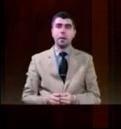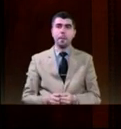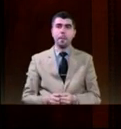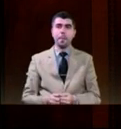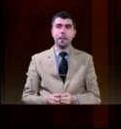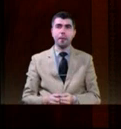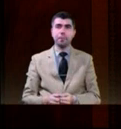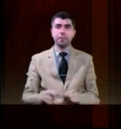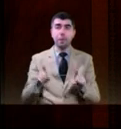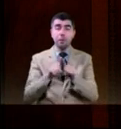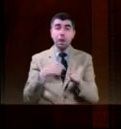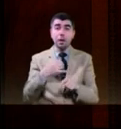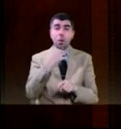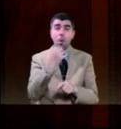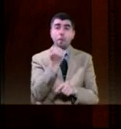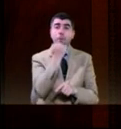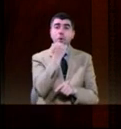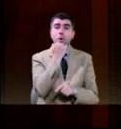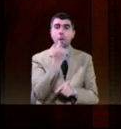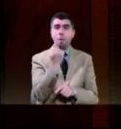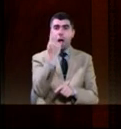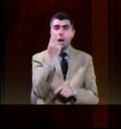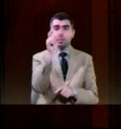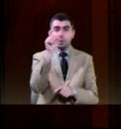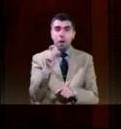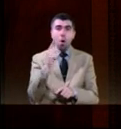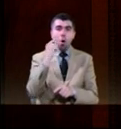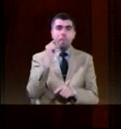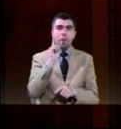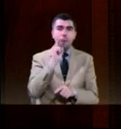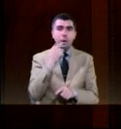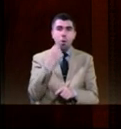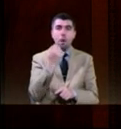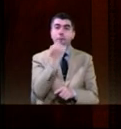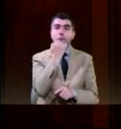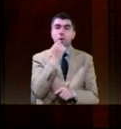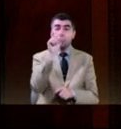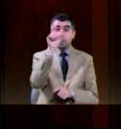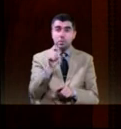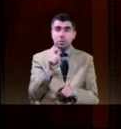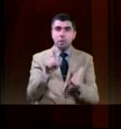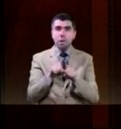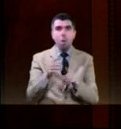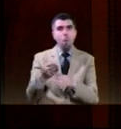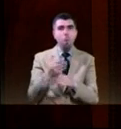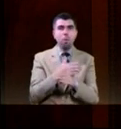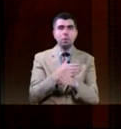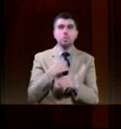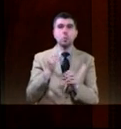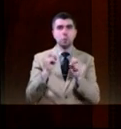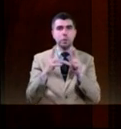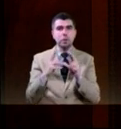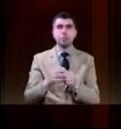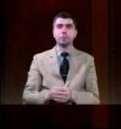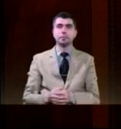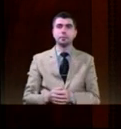اذا ما كنتش داير، اذا كدير خطا غير واحد رجل او امراه يقول لي راك داير خطا السعب، الى تراجع نتراجع. علاش انا